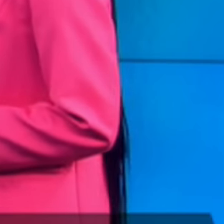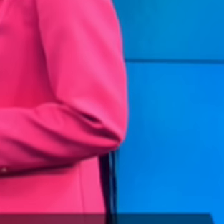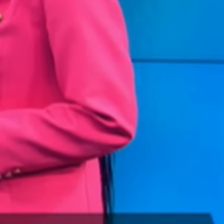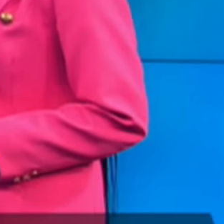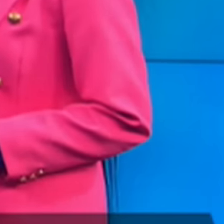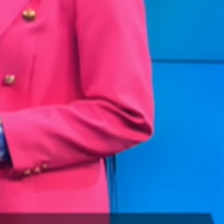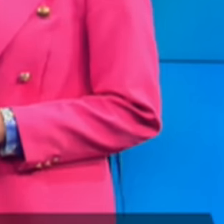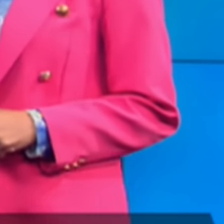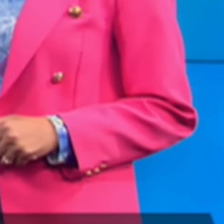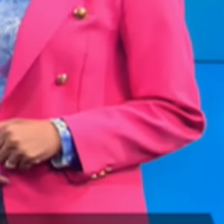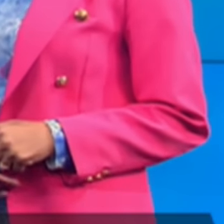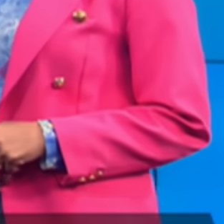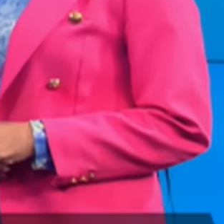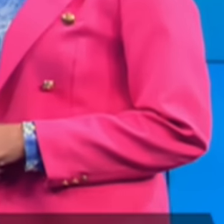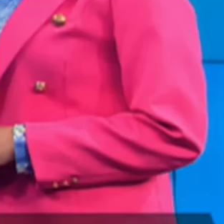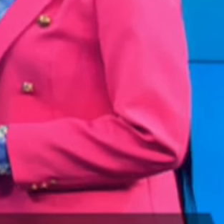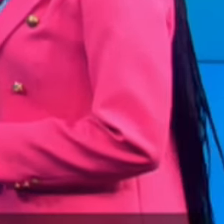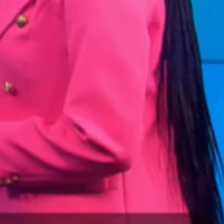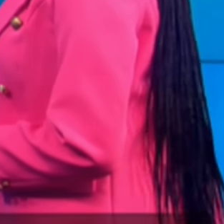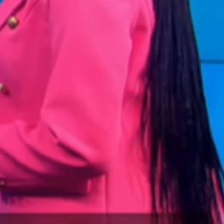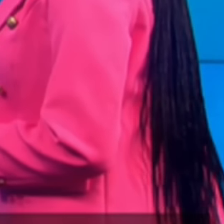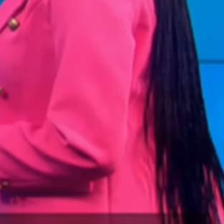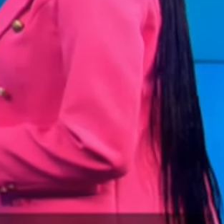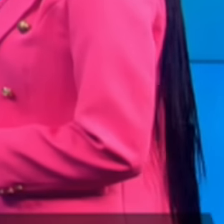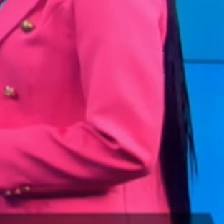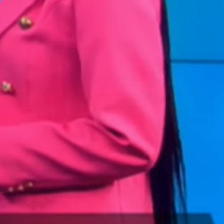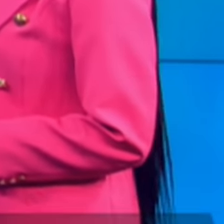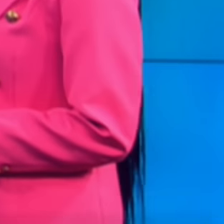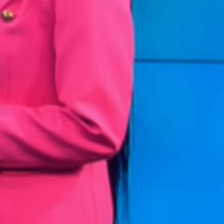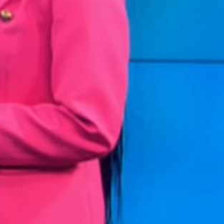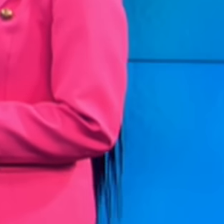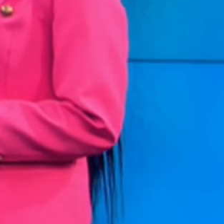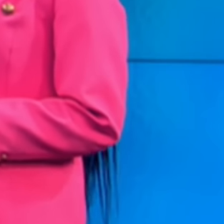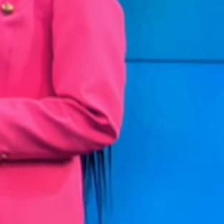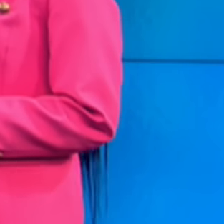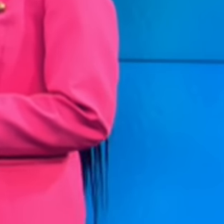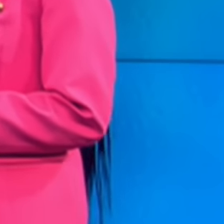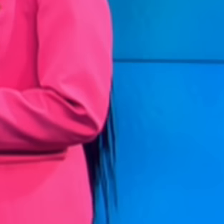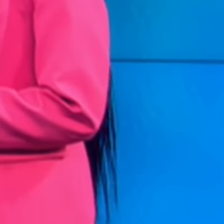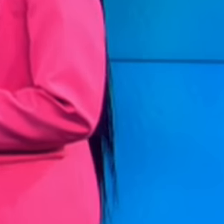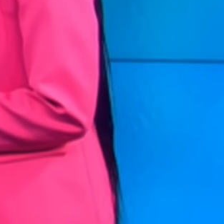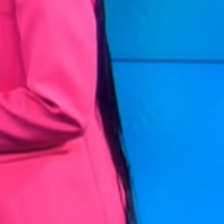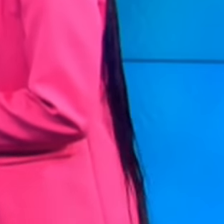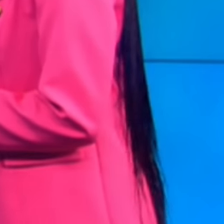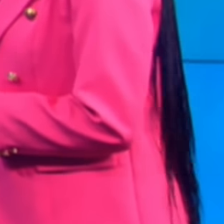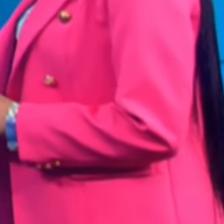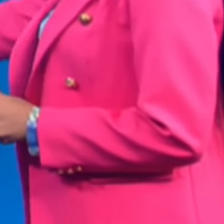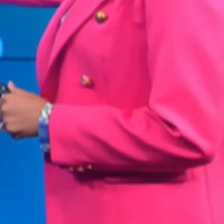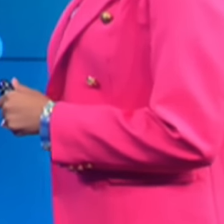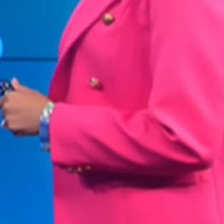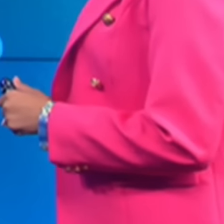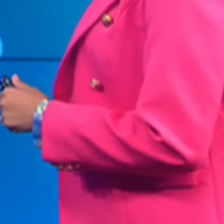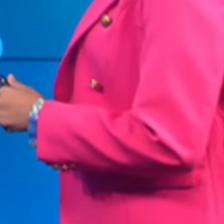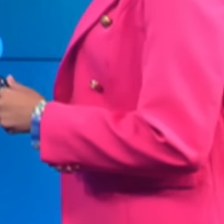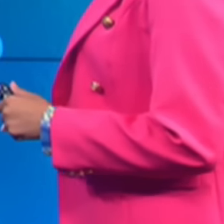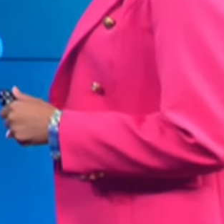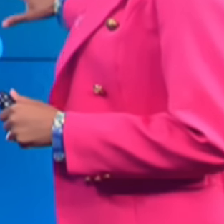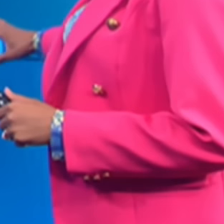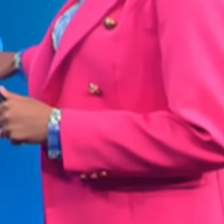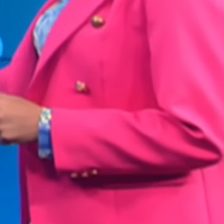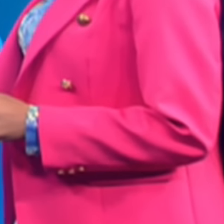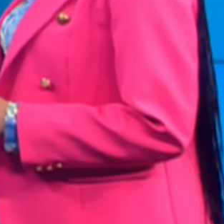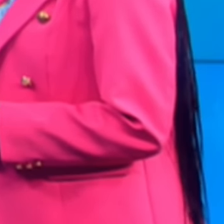lebopo e tla nna le gone go nna le diphefo ka moso fa re lebella ka bophirima jwa naga go tla nna le gone go aparelwa ke mowane botlhaba jwa naga bo